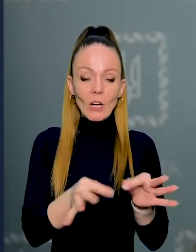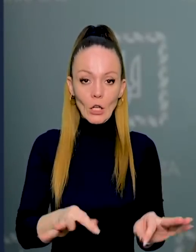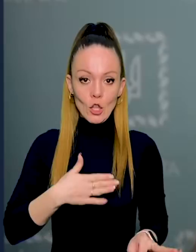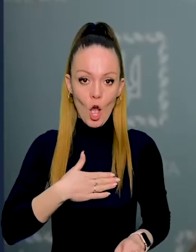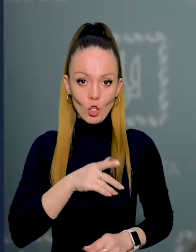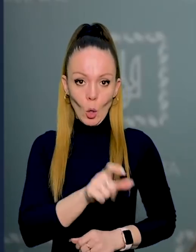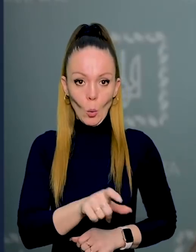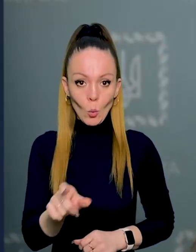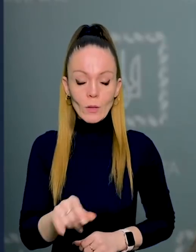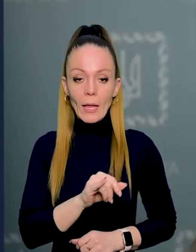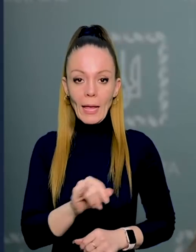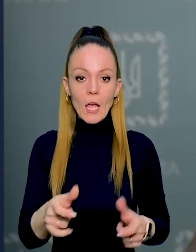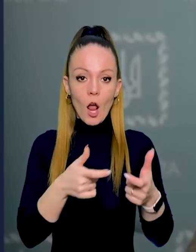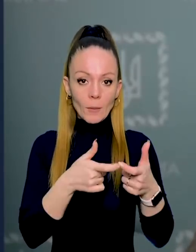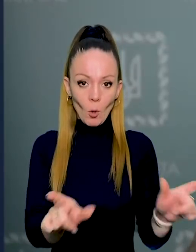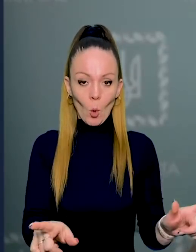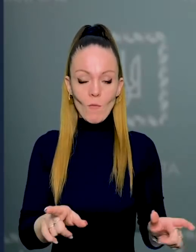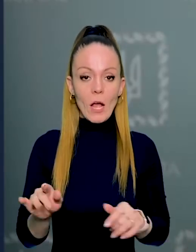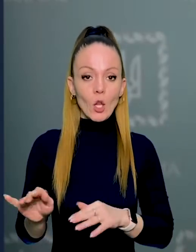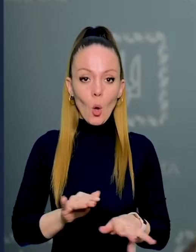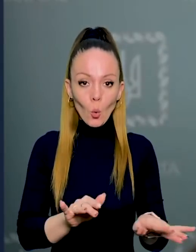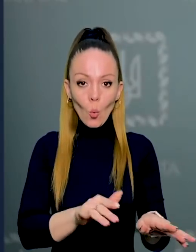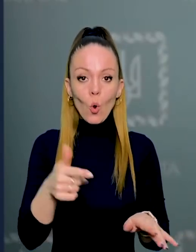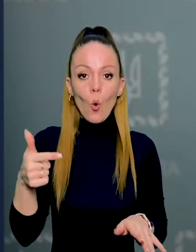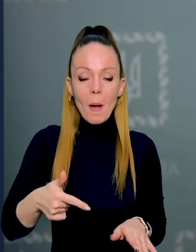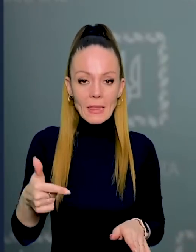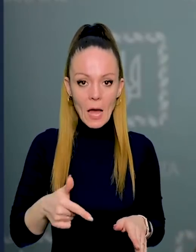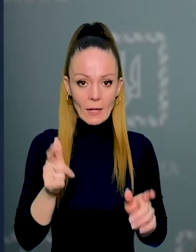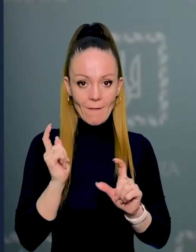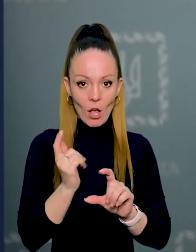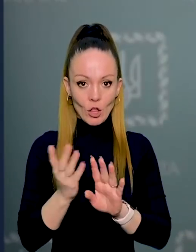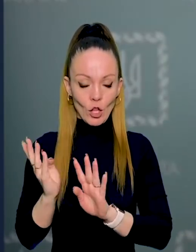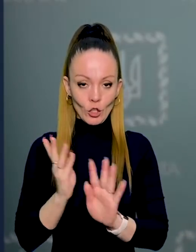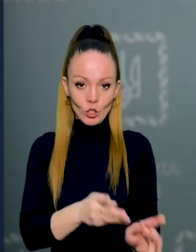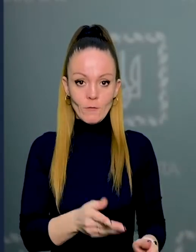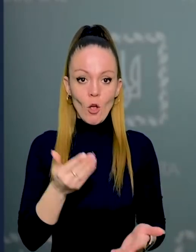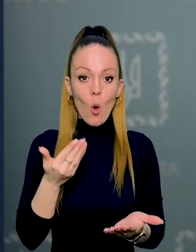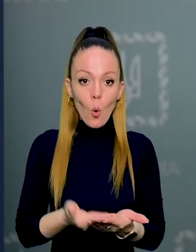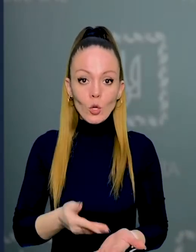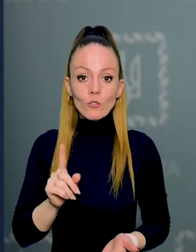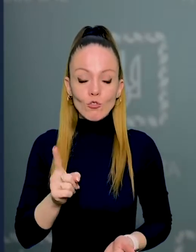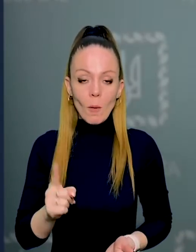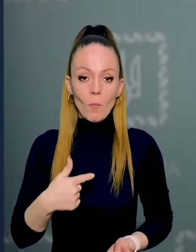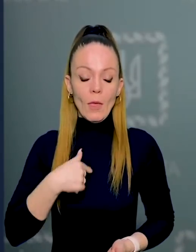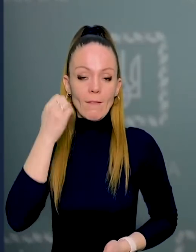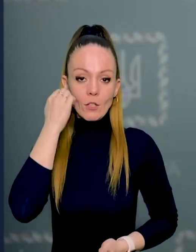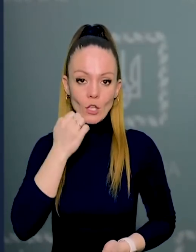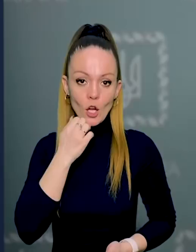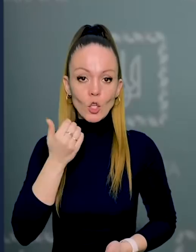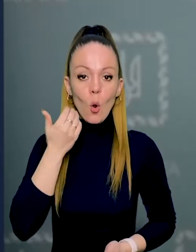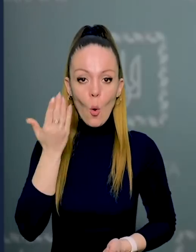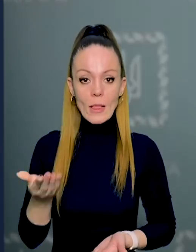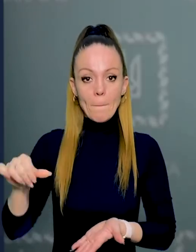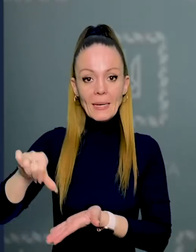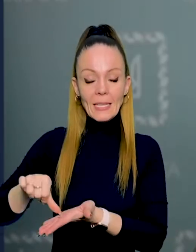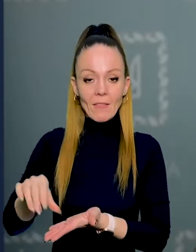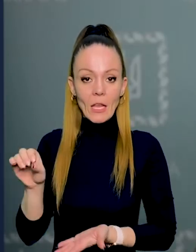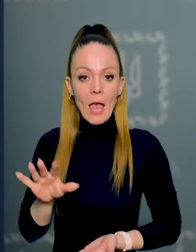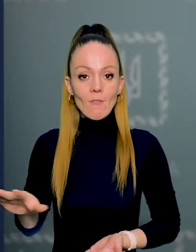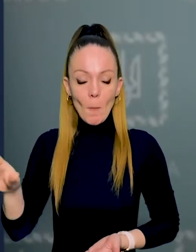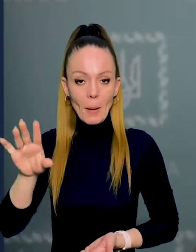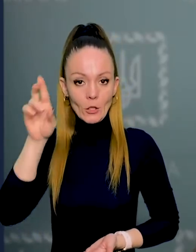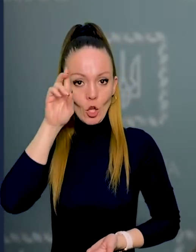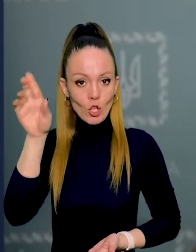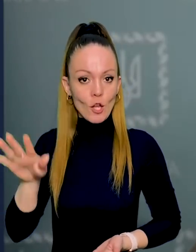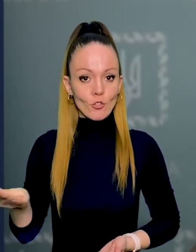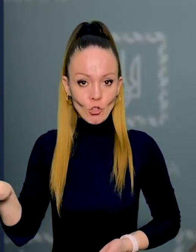щоб звільнити наших людей і розблокувати рух гуманітарних вантажів. Ось чому я вдячний, коли